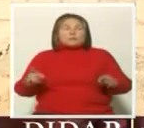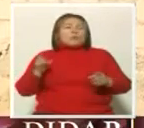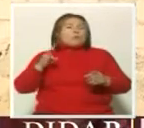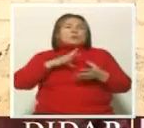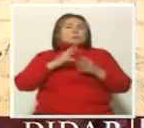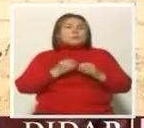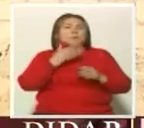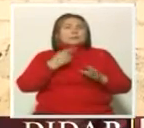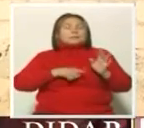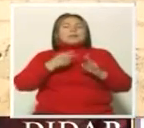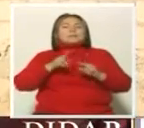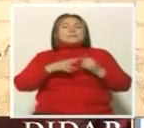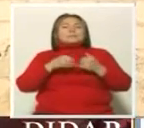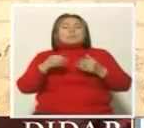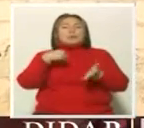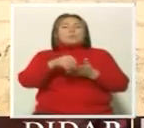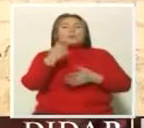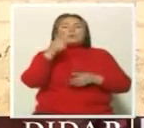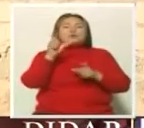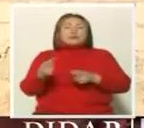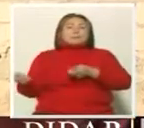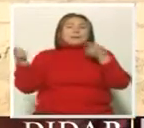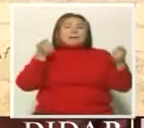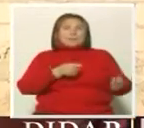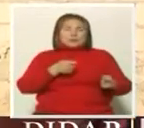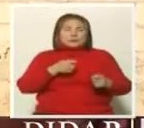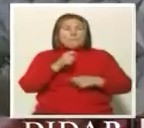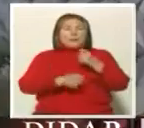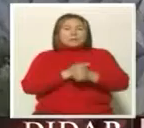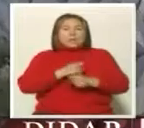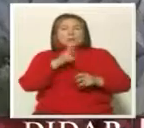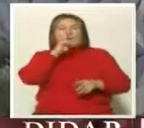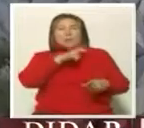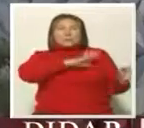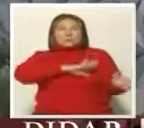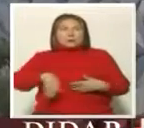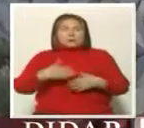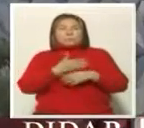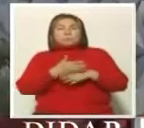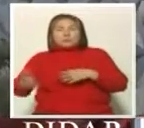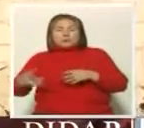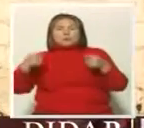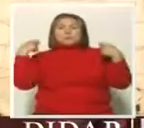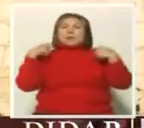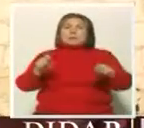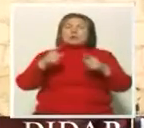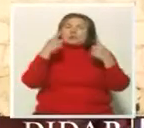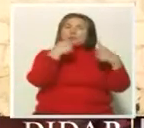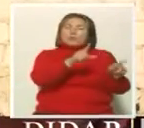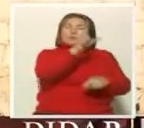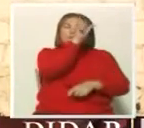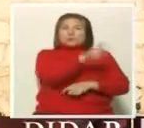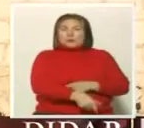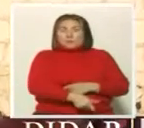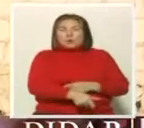Изначально этот участок купил один человек привез стройматериалы и все два года прошло позже в акимате перепродали землю другому